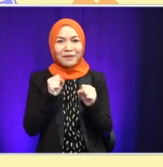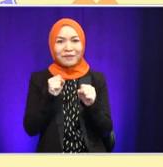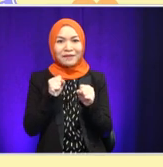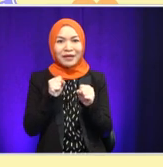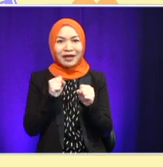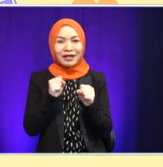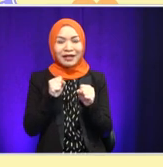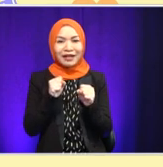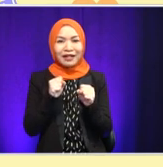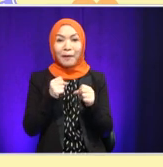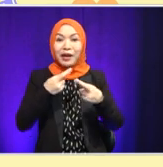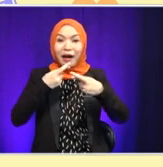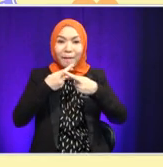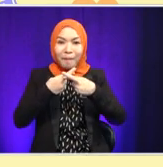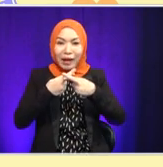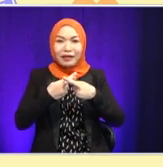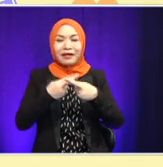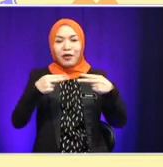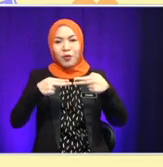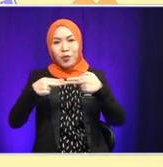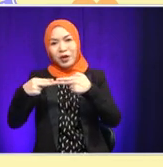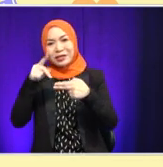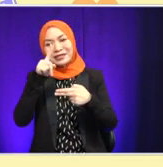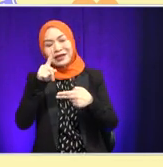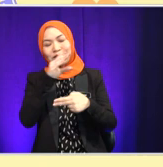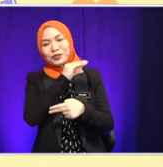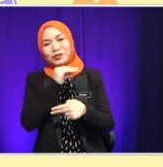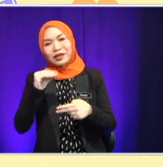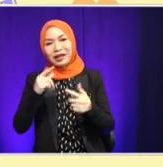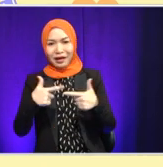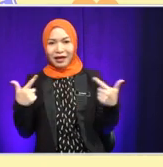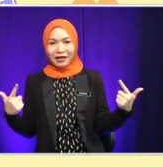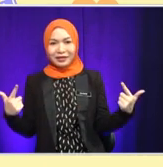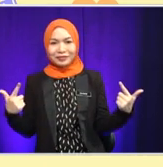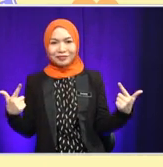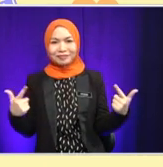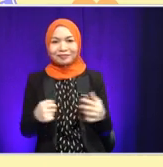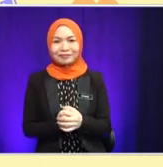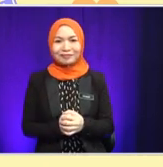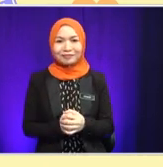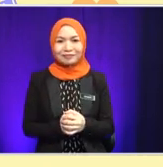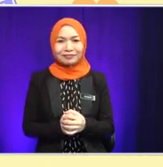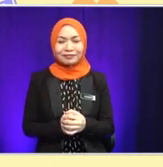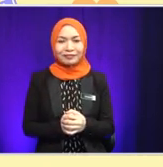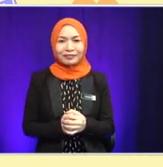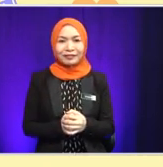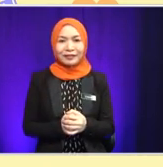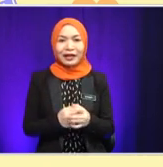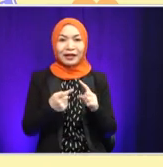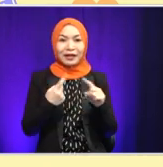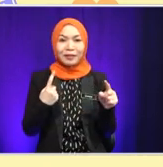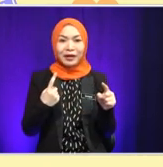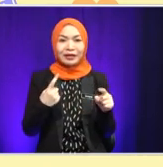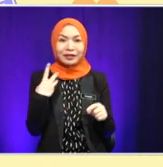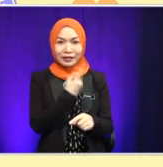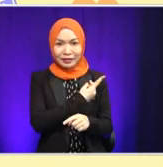saya dapat mengingatkan hubungan antara satu sama lain daripada kita hanya mengunjungi ke rumah untuk ke rumah